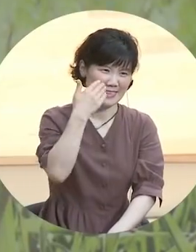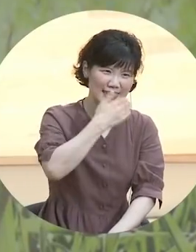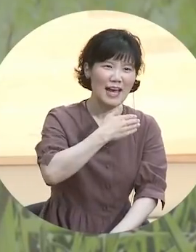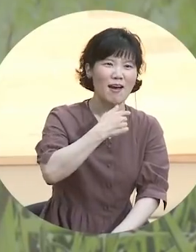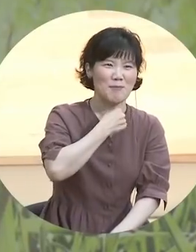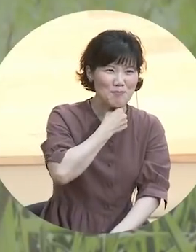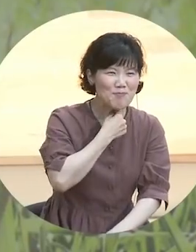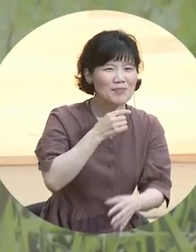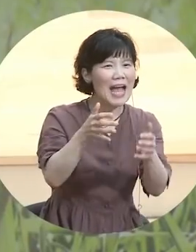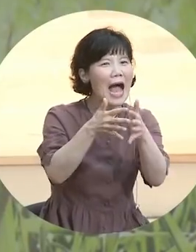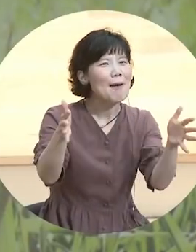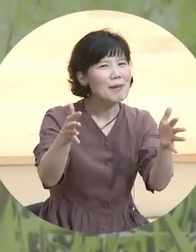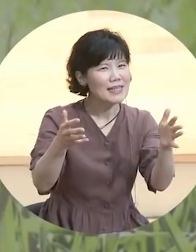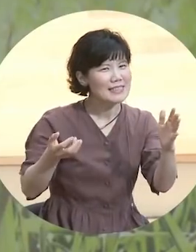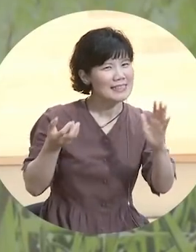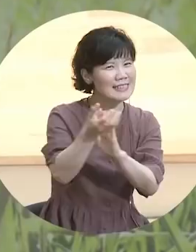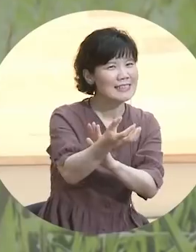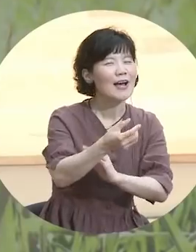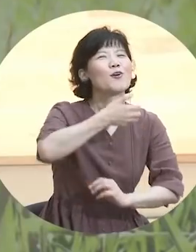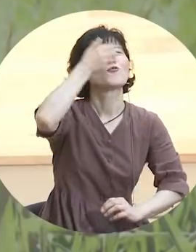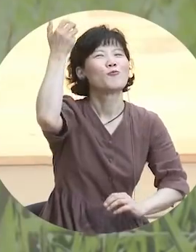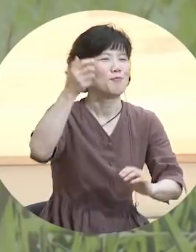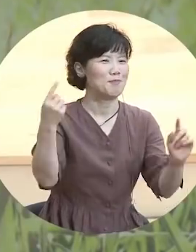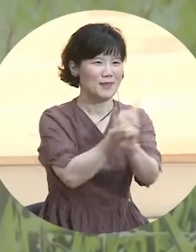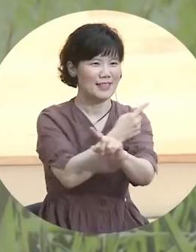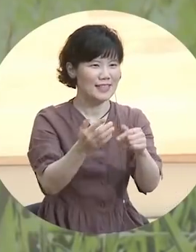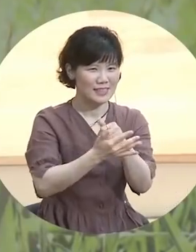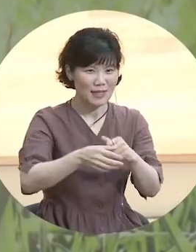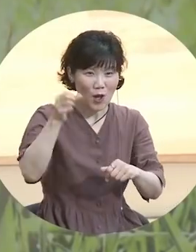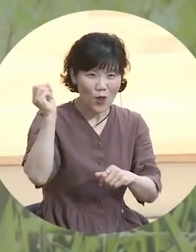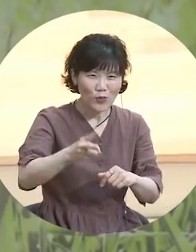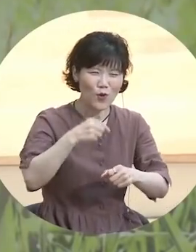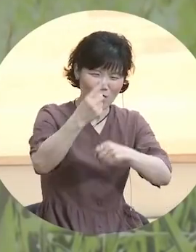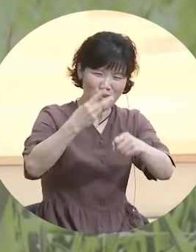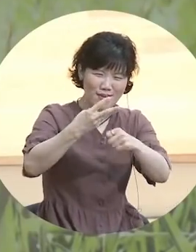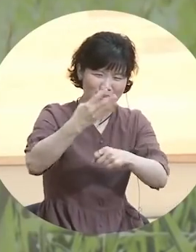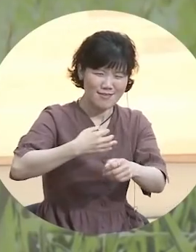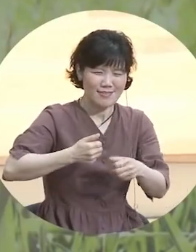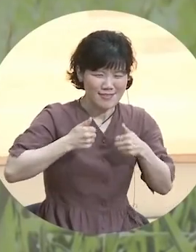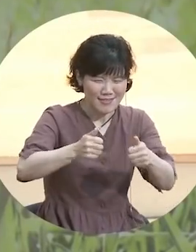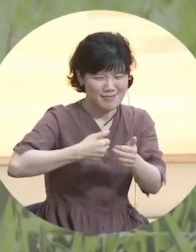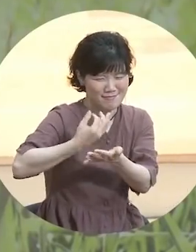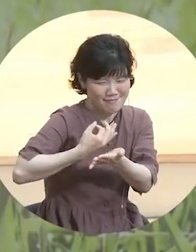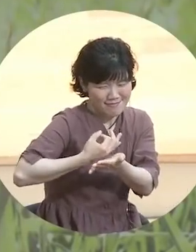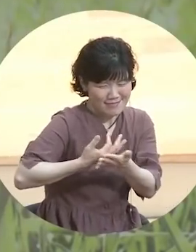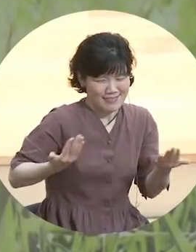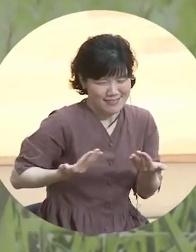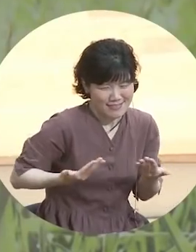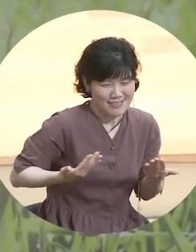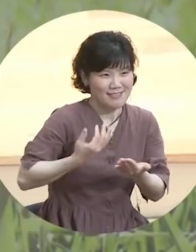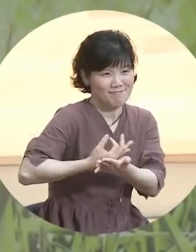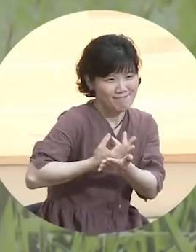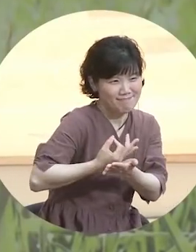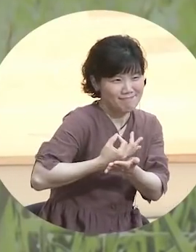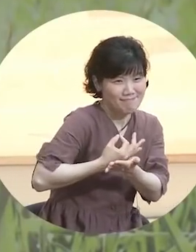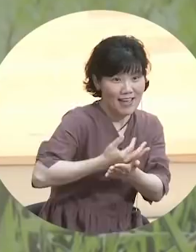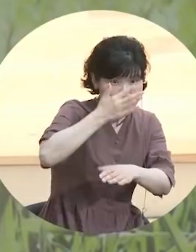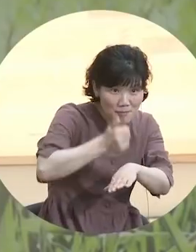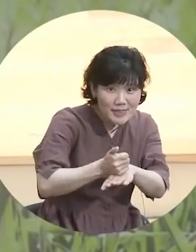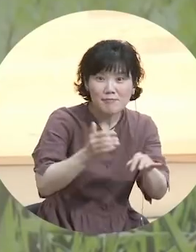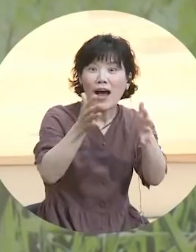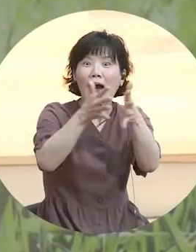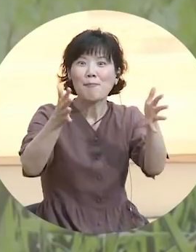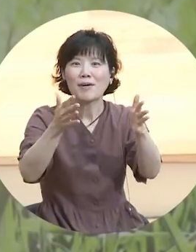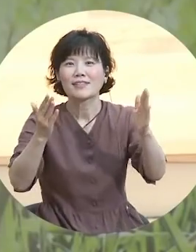화장실이 있는 아파트에 들어가 사는 것이 꿈이었던 거예요. 그래서 또 수년 동안 열심히 막 일을 했습니다. 돈을 모았습니다. 그래서